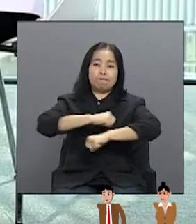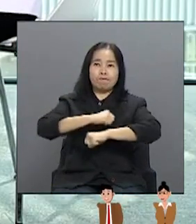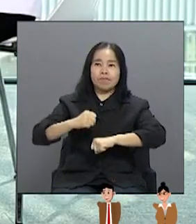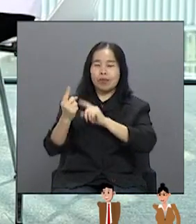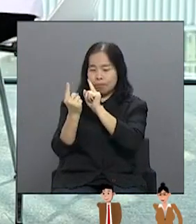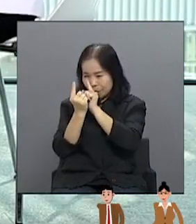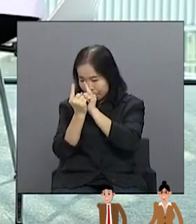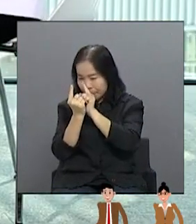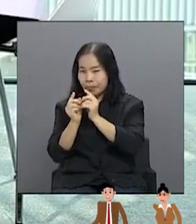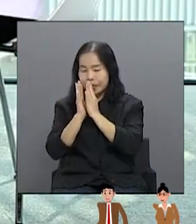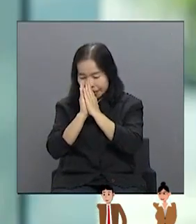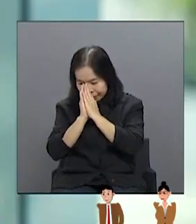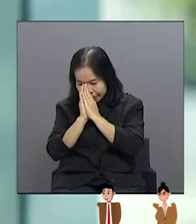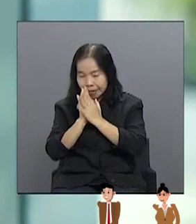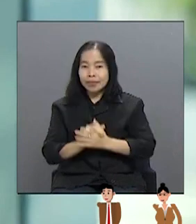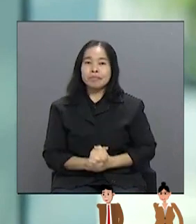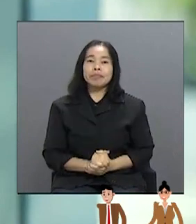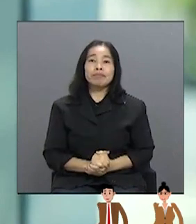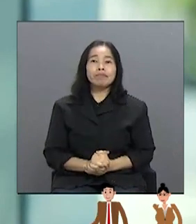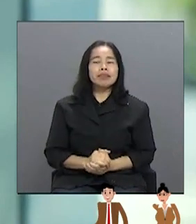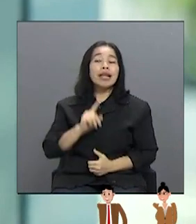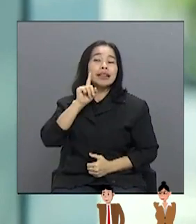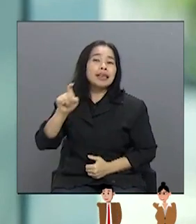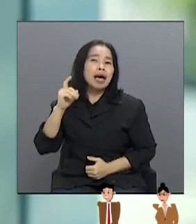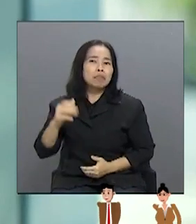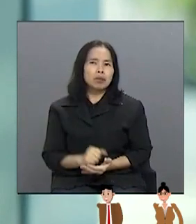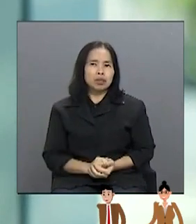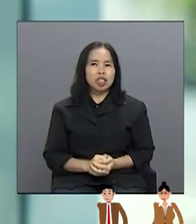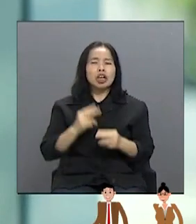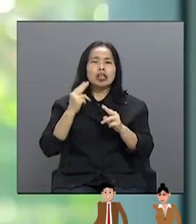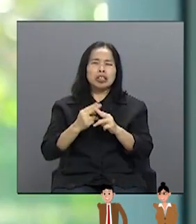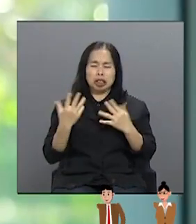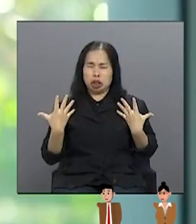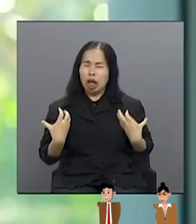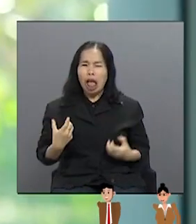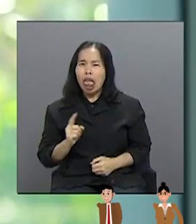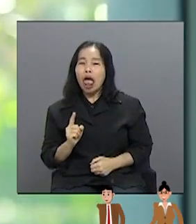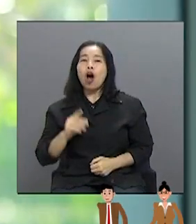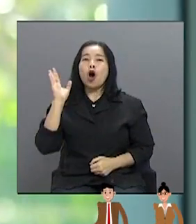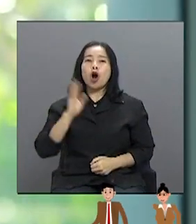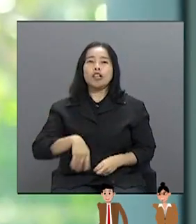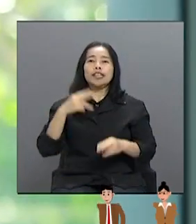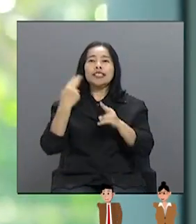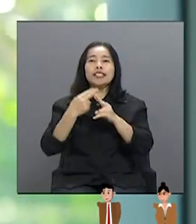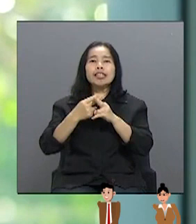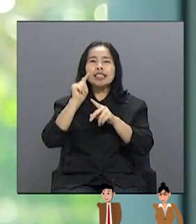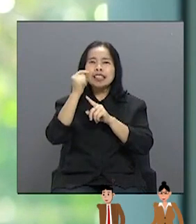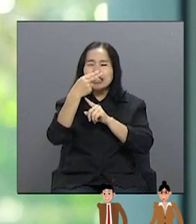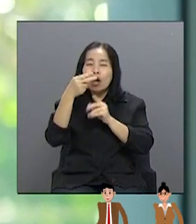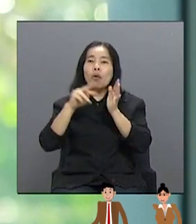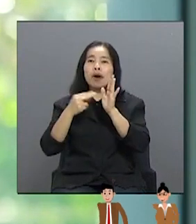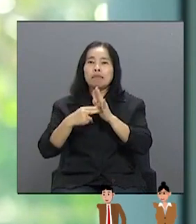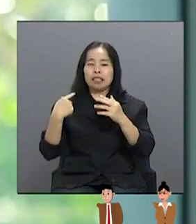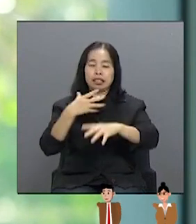ค่ะ สวัสดีค่ะ ถามก่อนเลย trigger point มันคืออะไร trigger point เป็นความผิดปกติของเส้นใยกล้